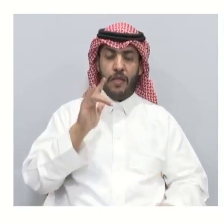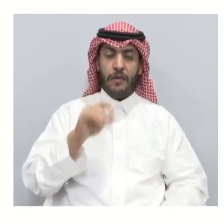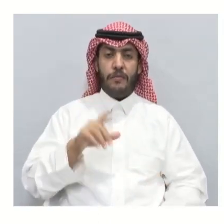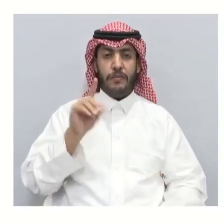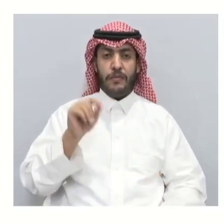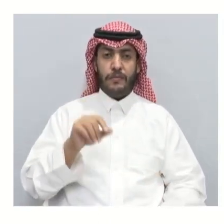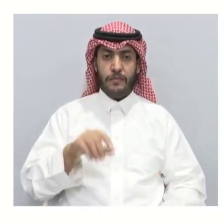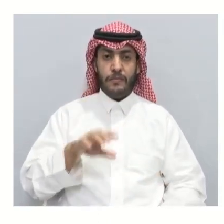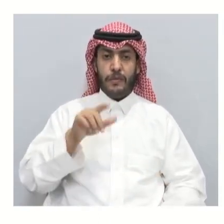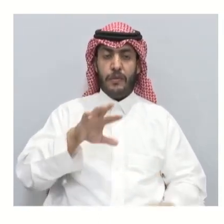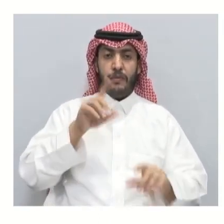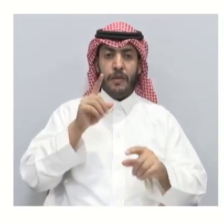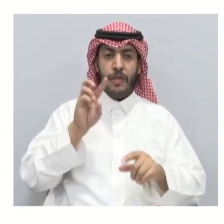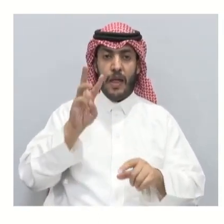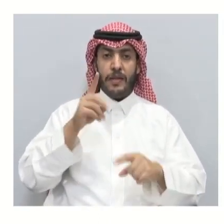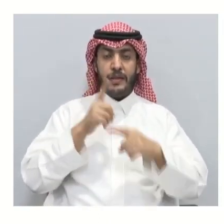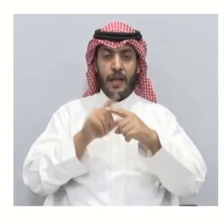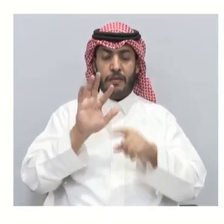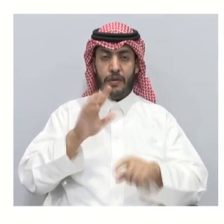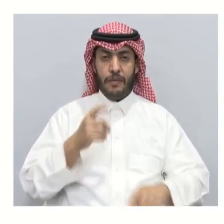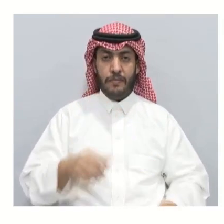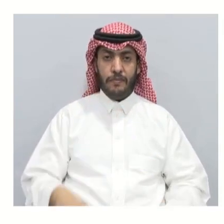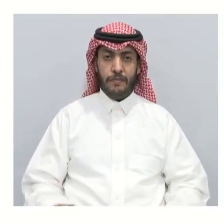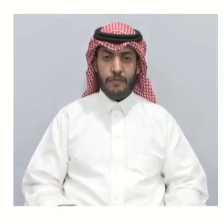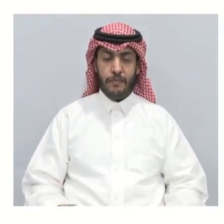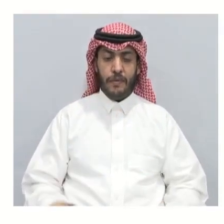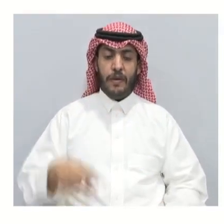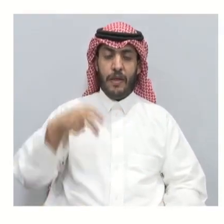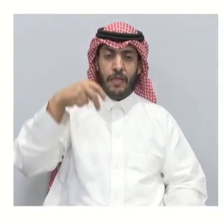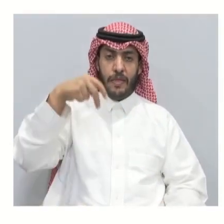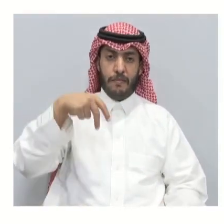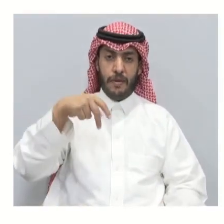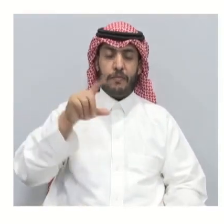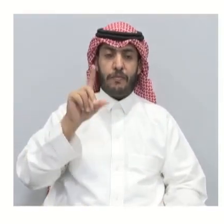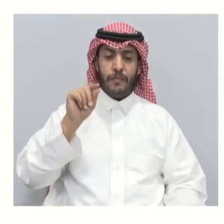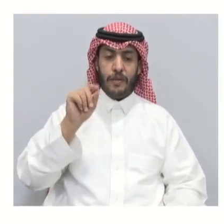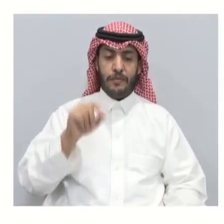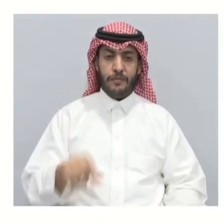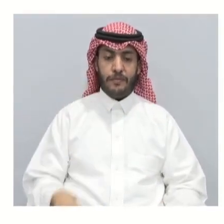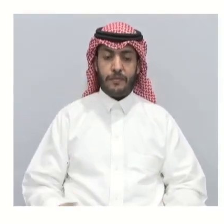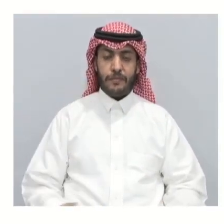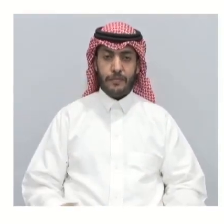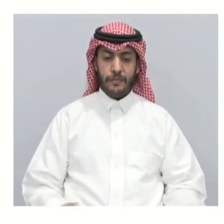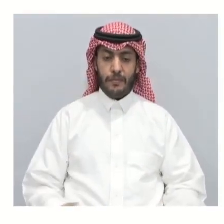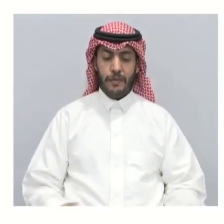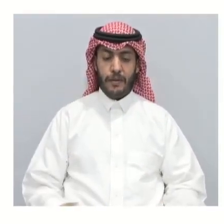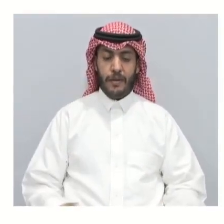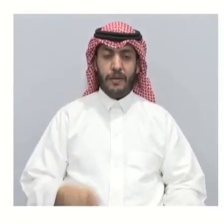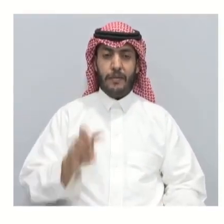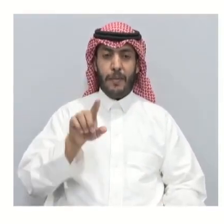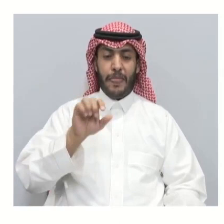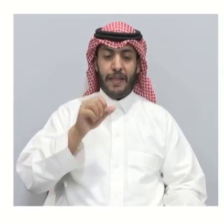بارك الله فيكم اذا ثلاثه زائد خمسه كم يا مبدعين ثمانيه اسعدكم الله اذا هذا